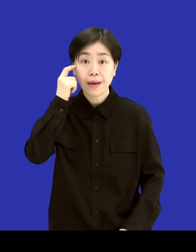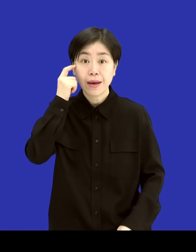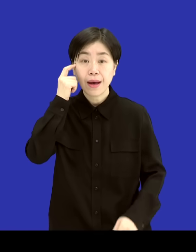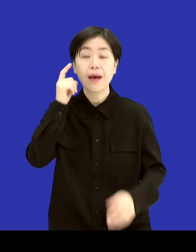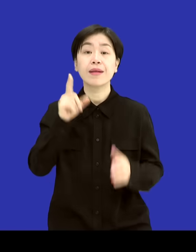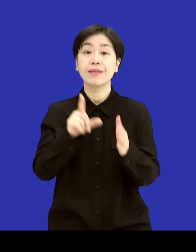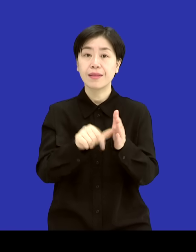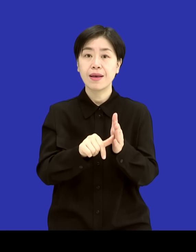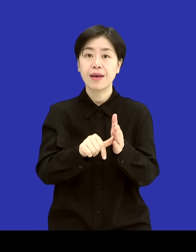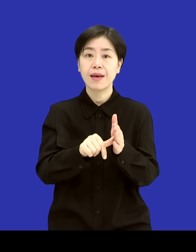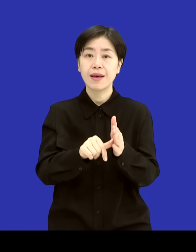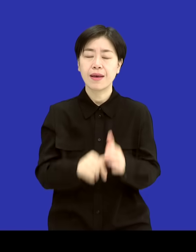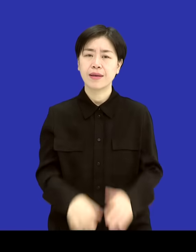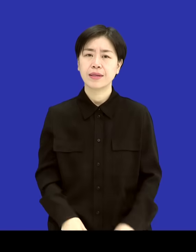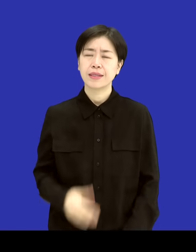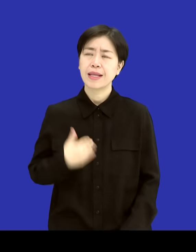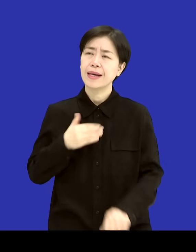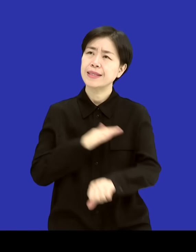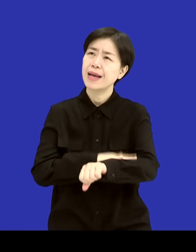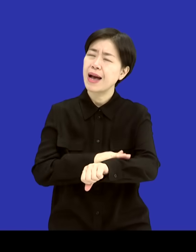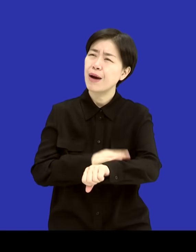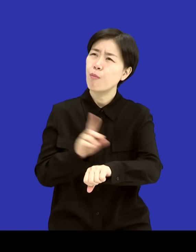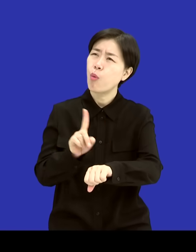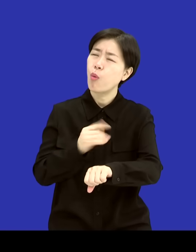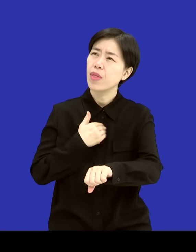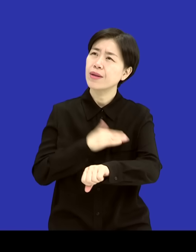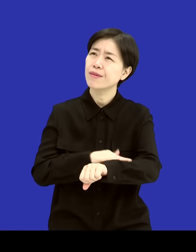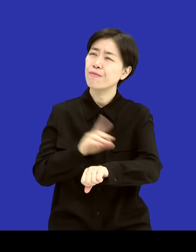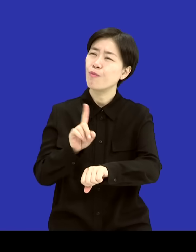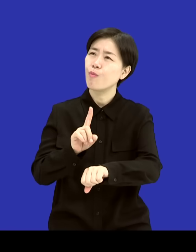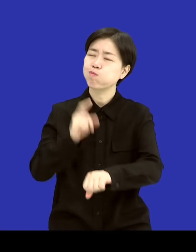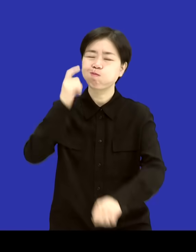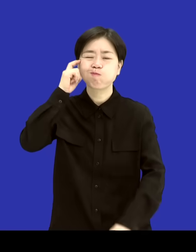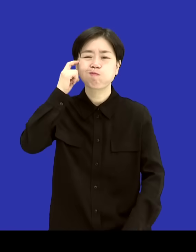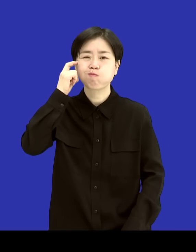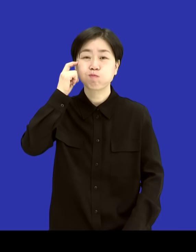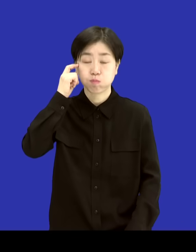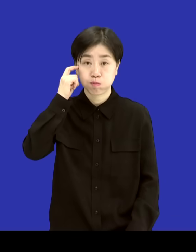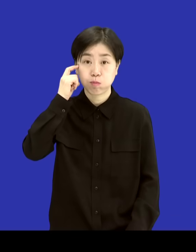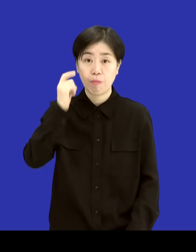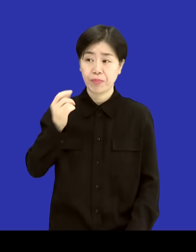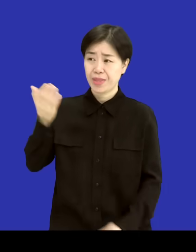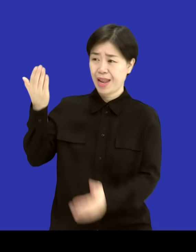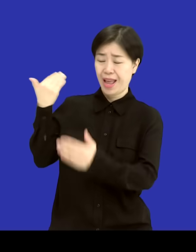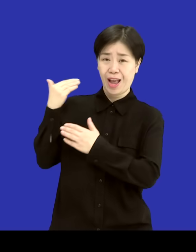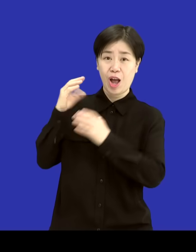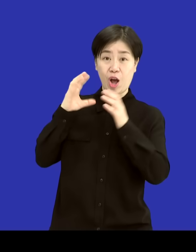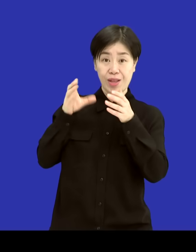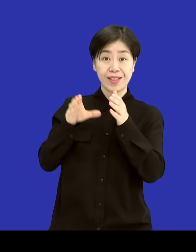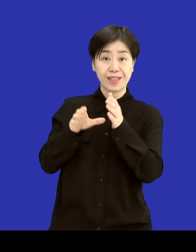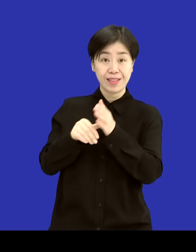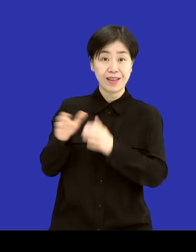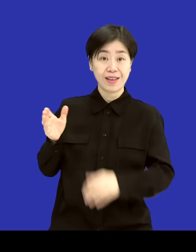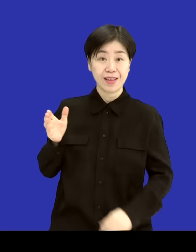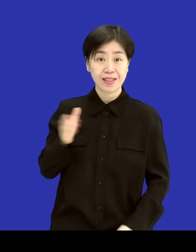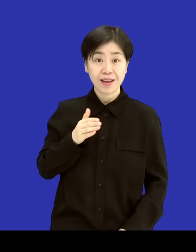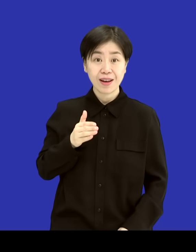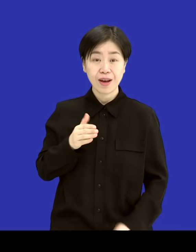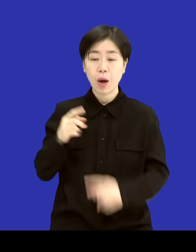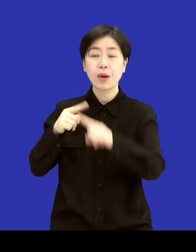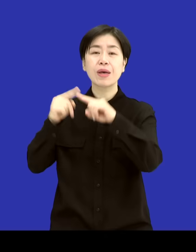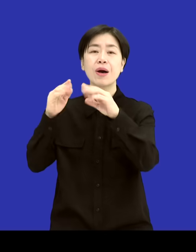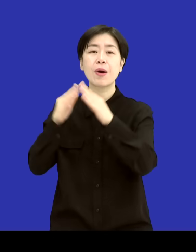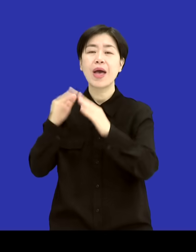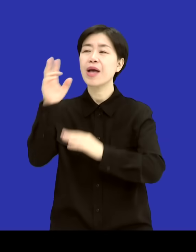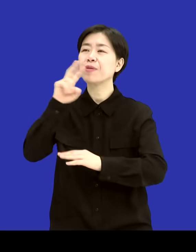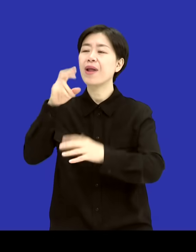네. 이렇게 곰곰이 생각을 해봤어요. 그랬더니 제가 어렸을 때부터 어린이 성가대에